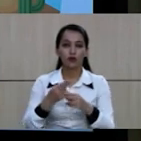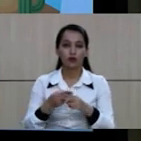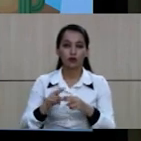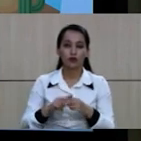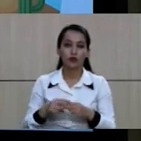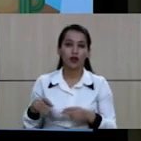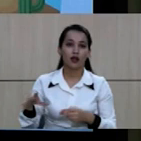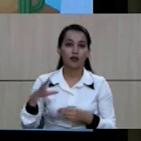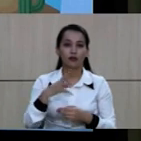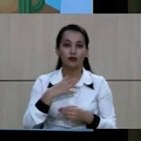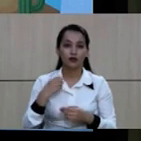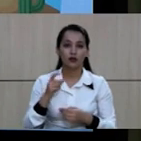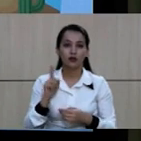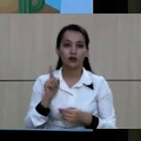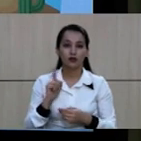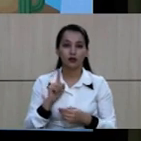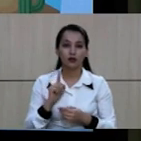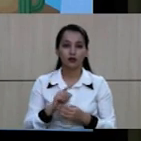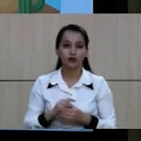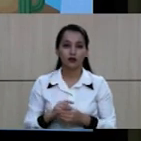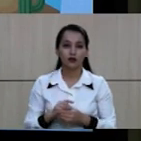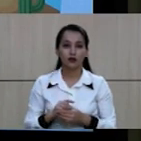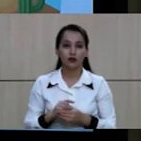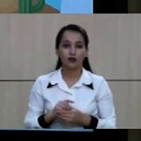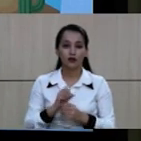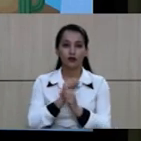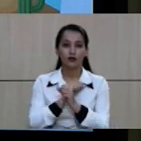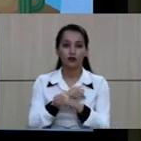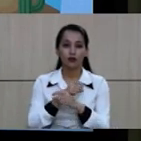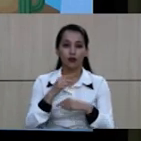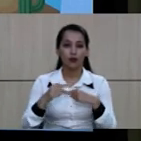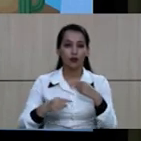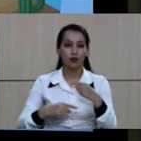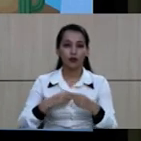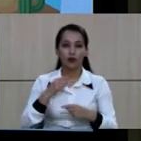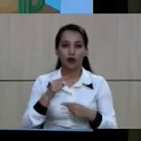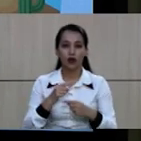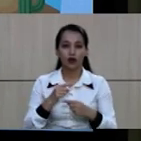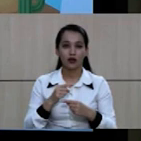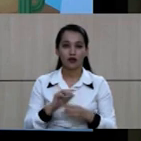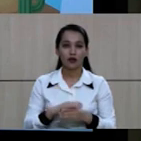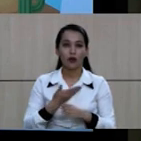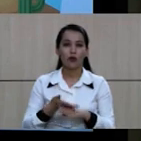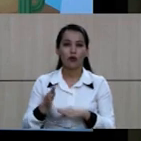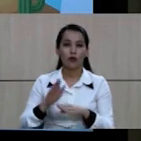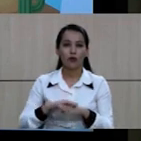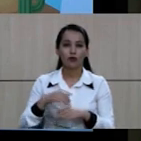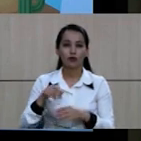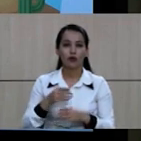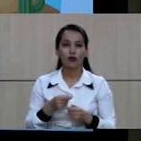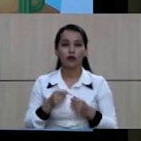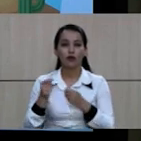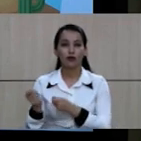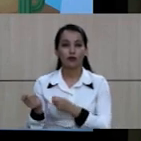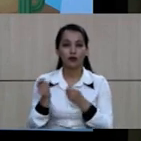barcha narsalarni nima qilmoqchi? Barcha narsalar o'sha tuya orqali yukni tashiydi va tuyani yordamida